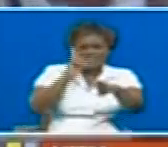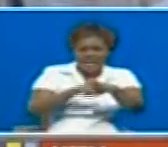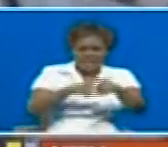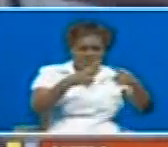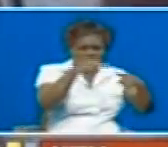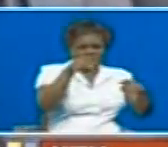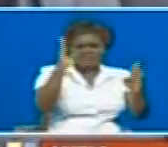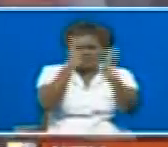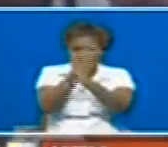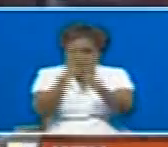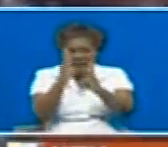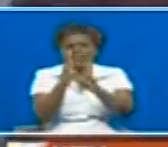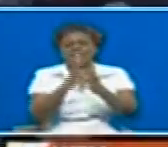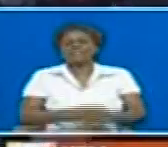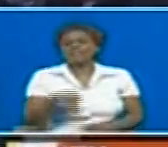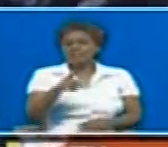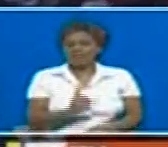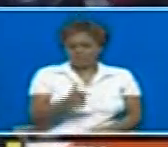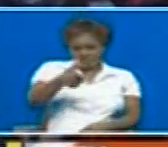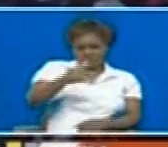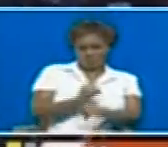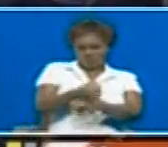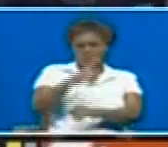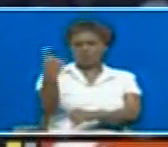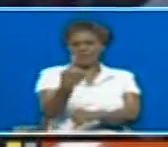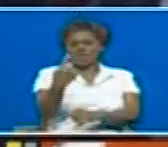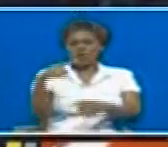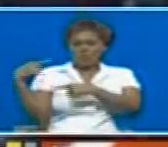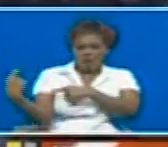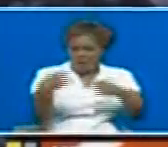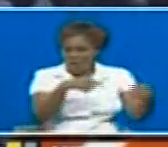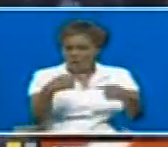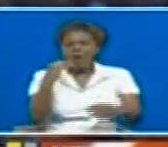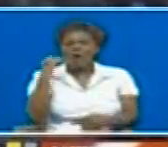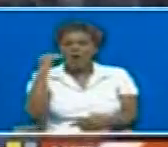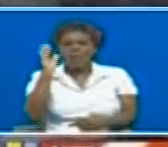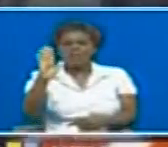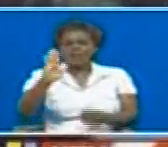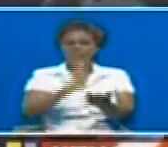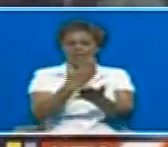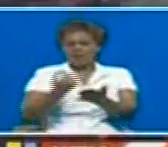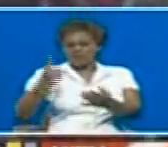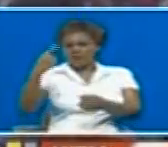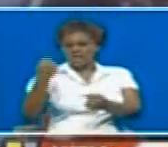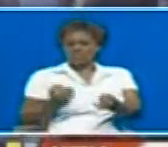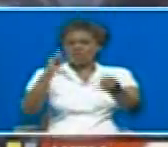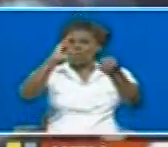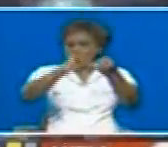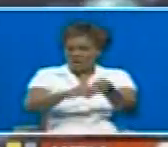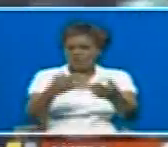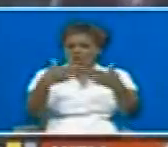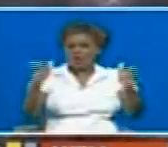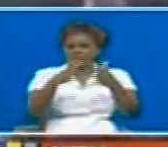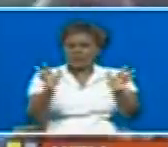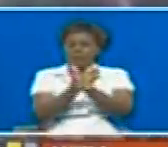busa, anahepa sana kujua peke yake. Lakini malumbano ya nyumbani kati yake na mkeo wa kwanza yalifungua mlango kwa